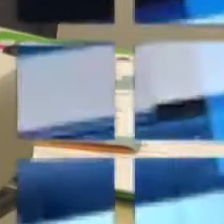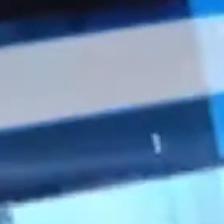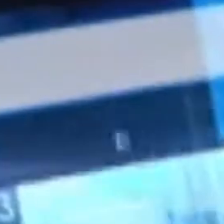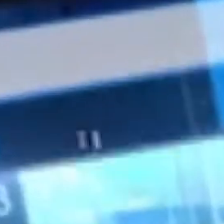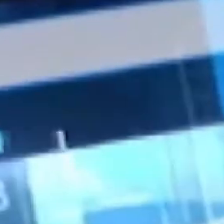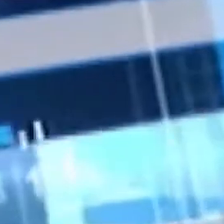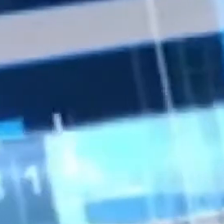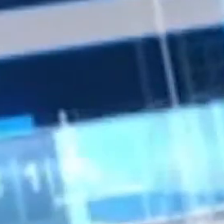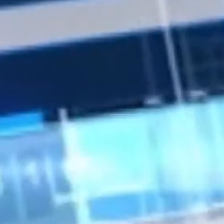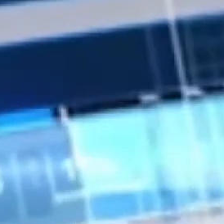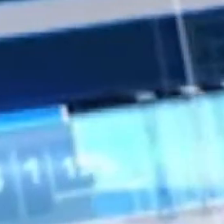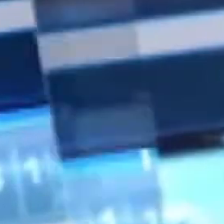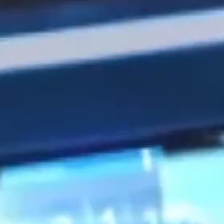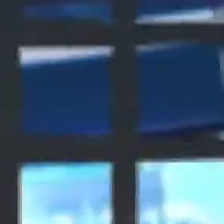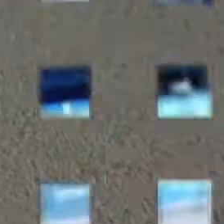болады.